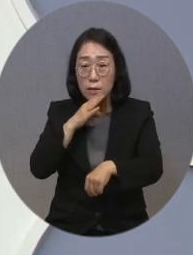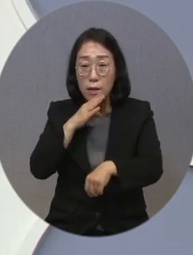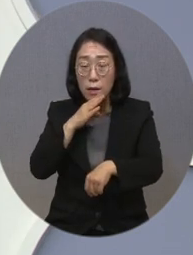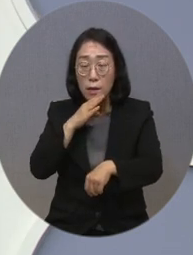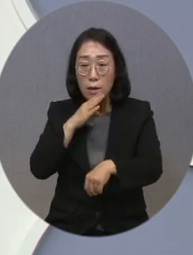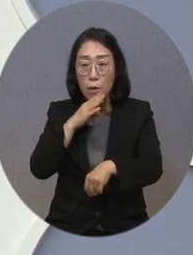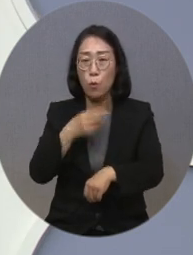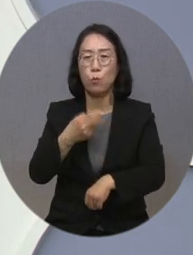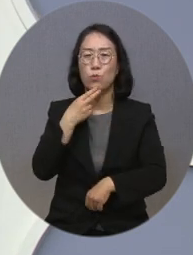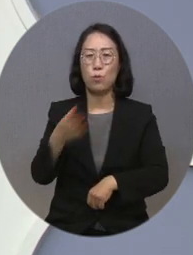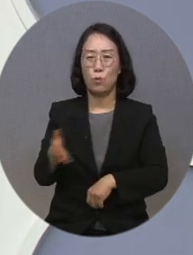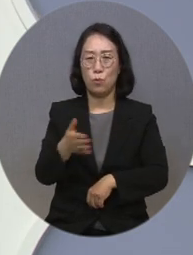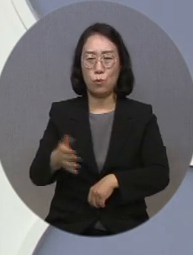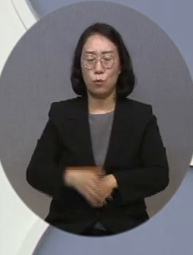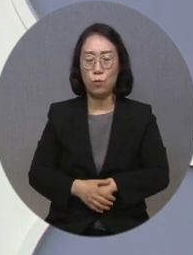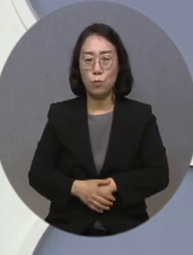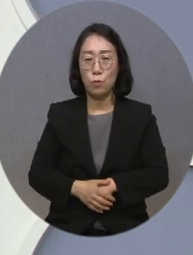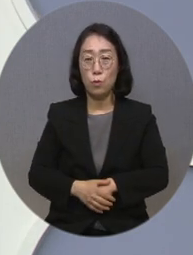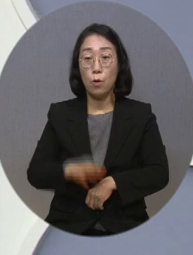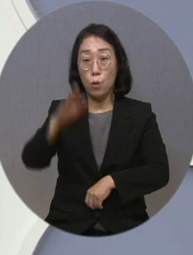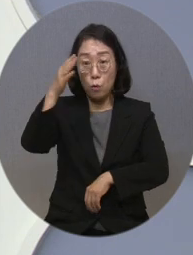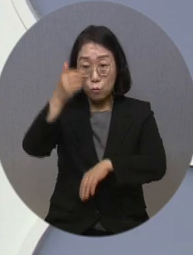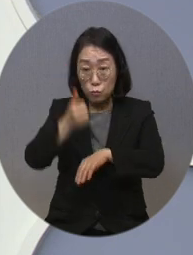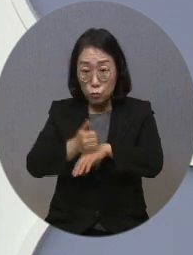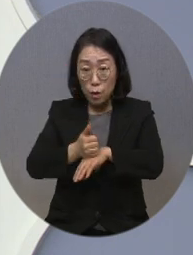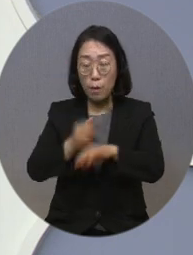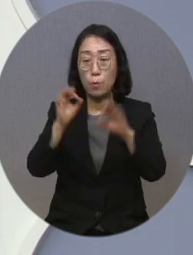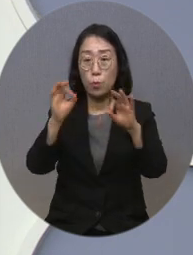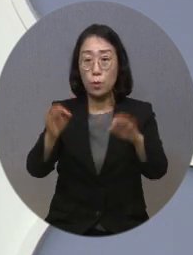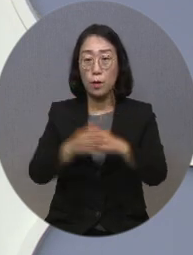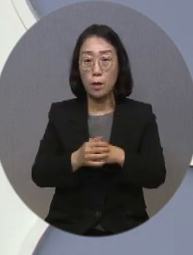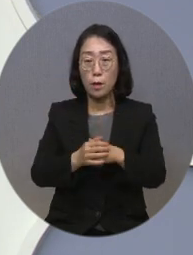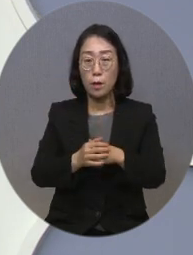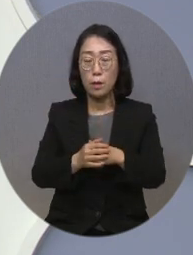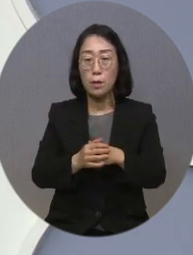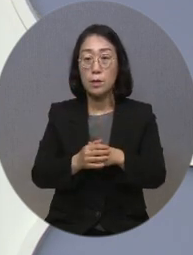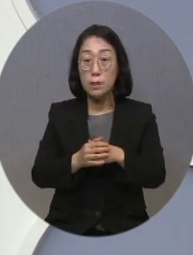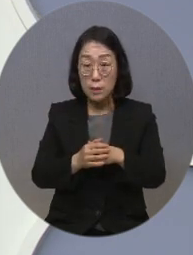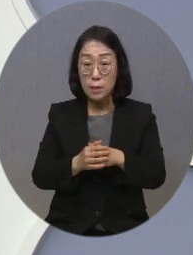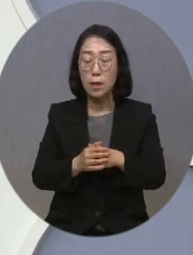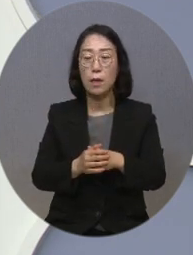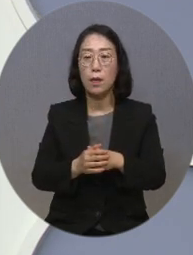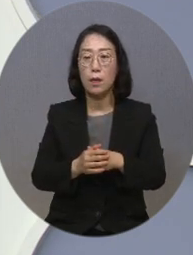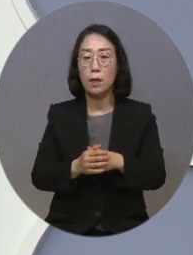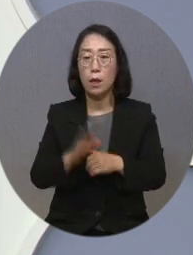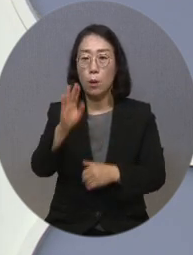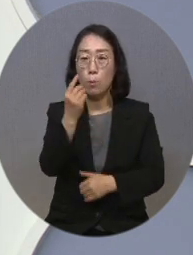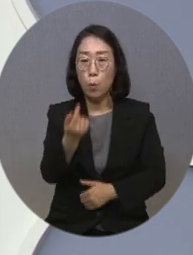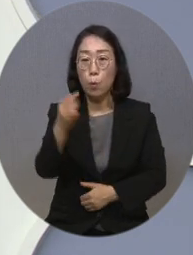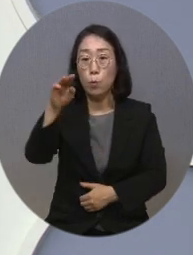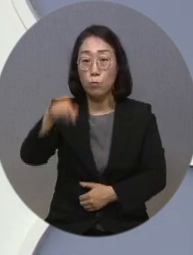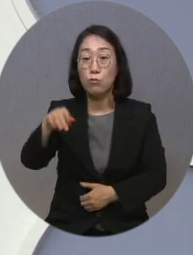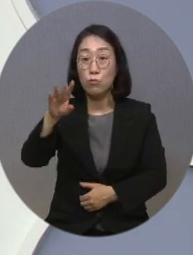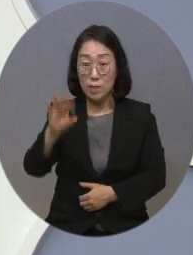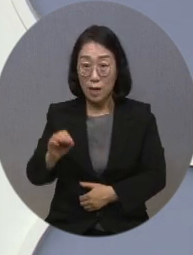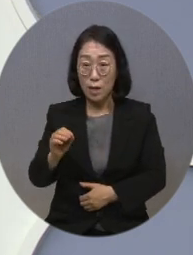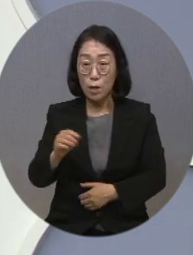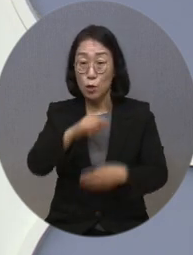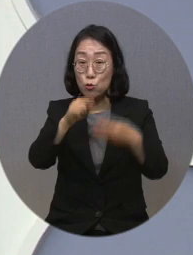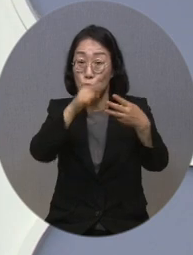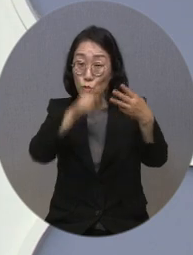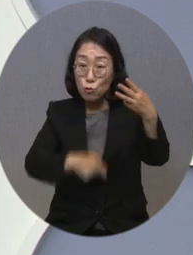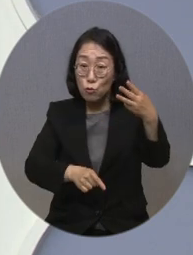옮기지 않았어요. 그런데 그 후에 지금 말한 대로 본부장 발의법을 본부장 그 특검법을 발의하는 것을